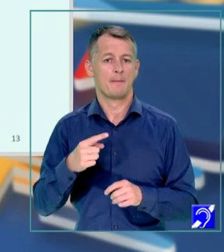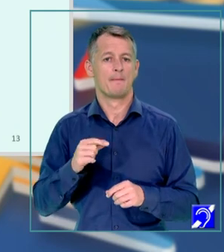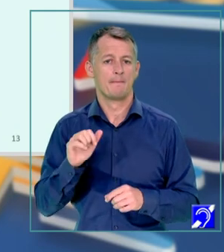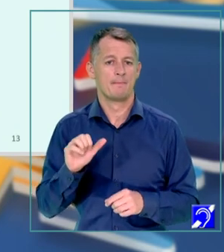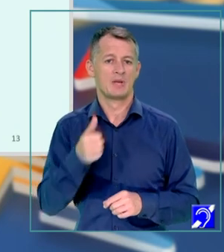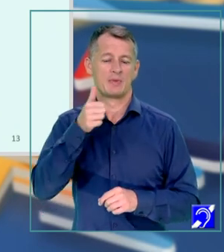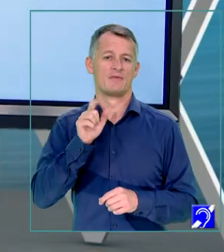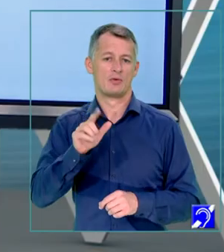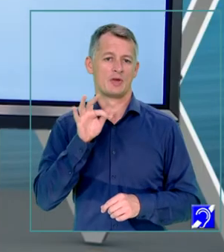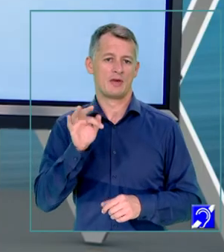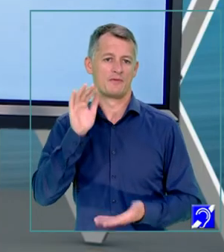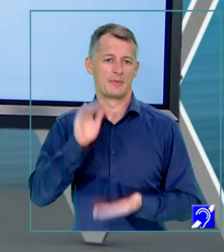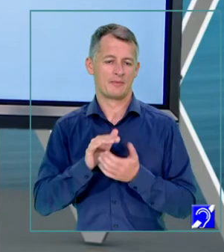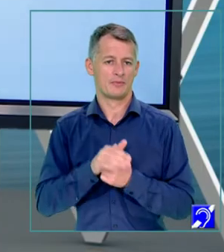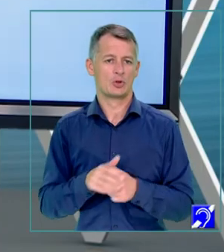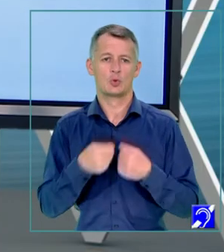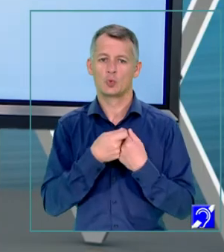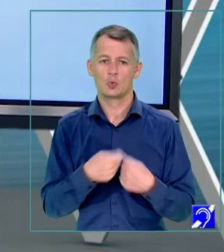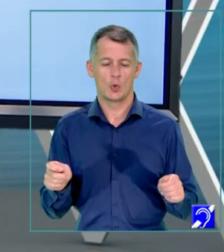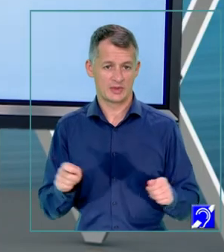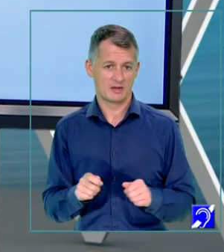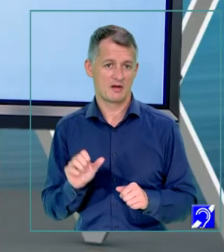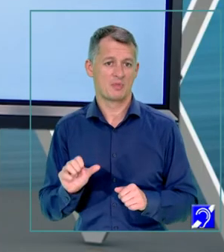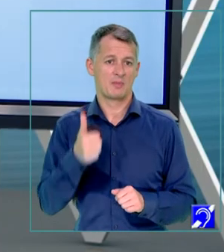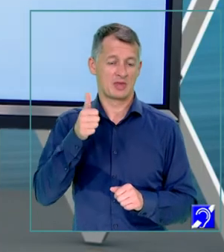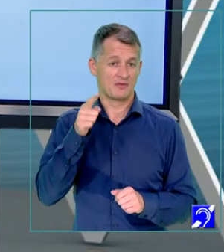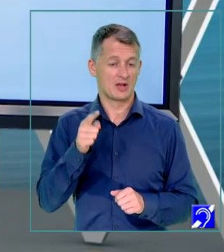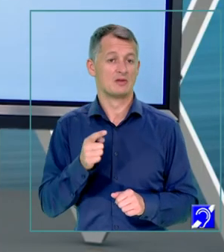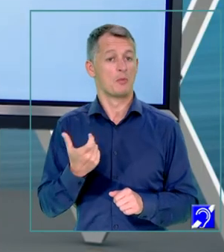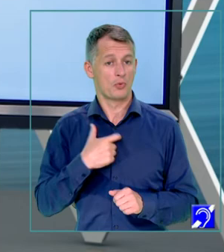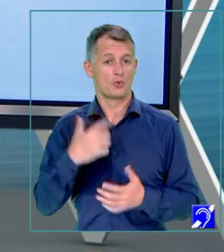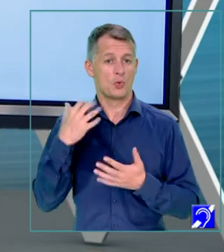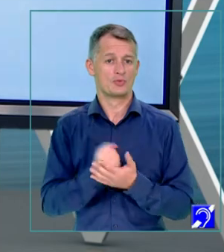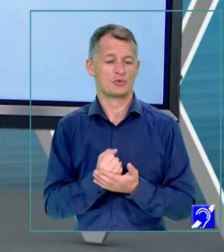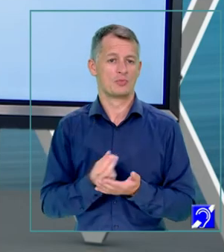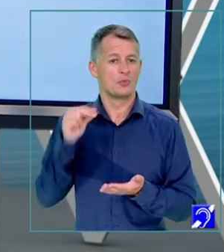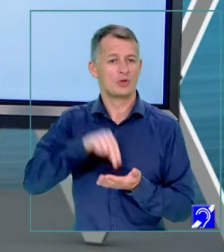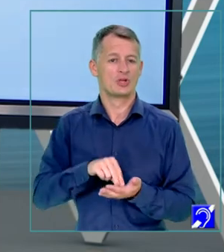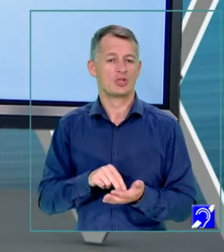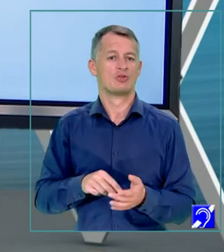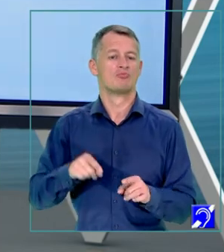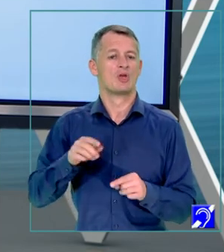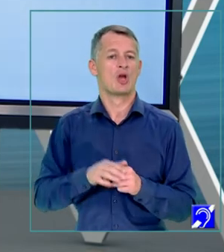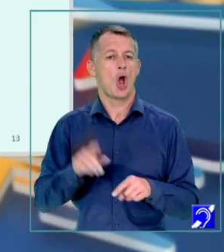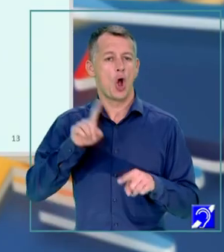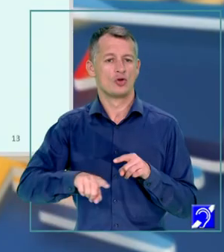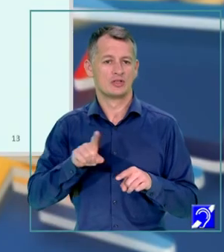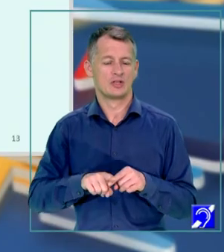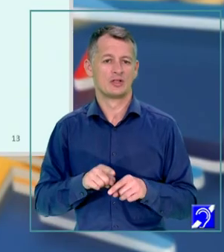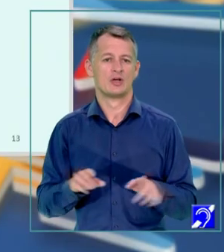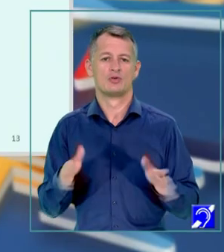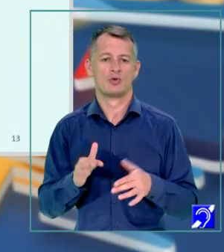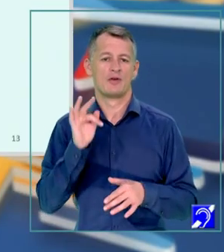f nimic de fapt toate primitivele funcție mai se pot obține prin adăugarea unui constante la orice primitiv aveți mare